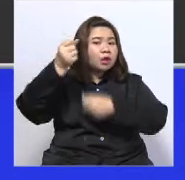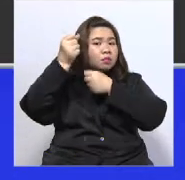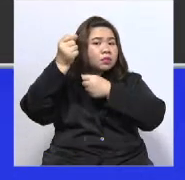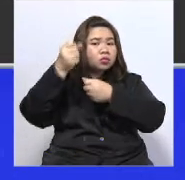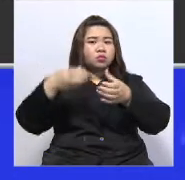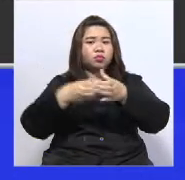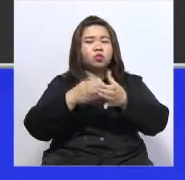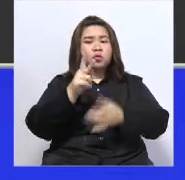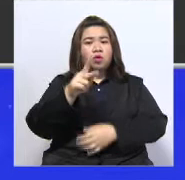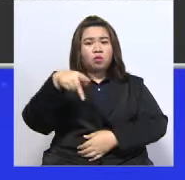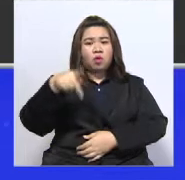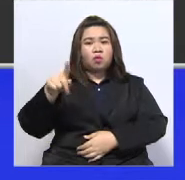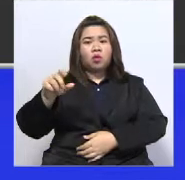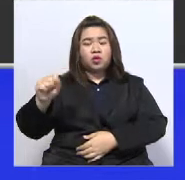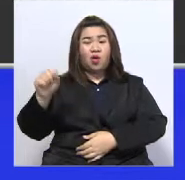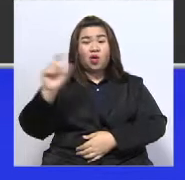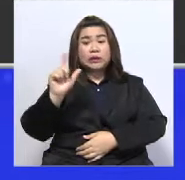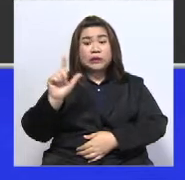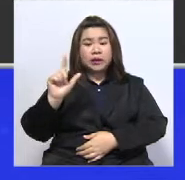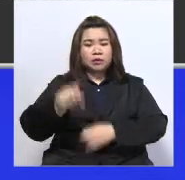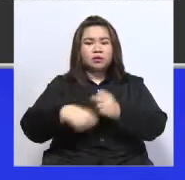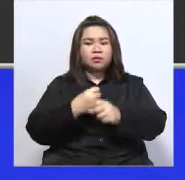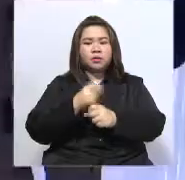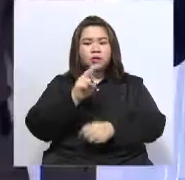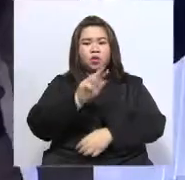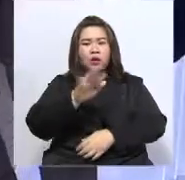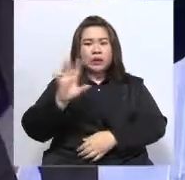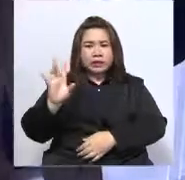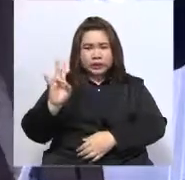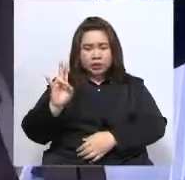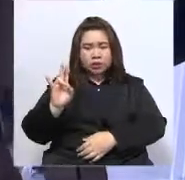เมื่อช่วงปี2557ซึ่งขณะนี้อยู่ระหว่างการสอบปากค